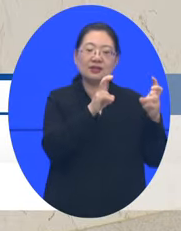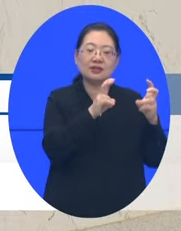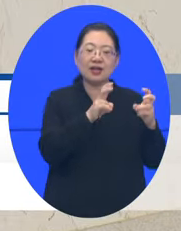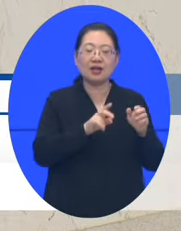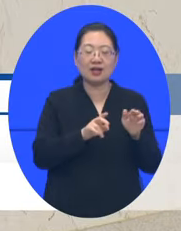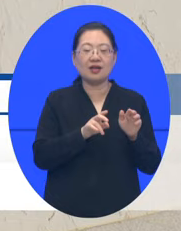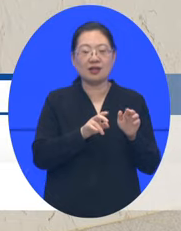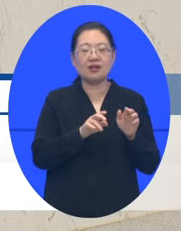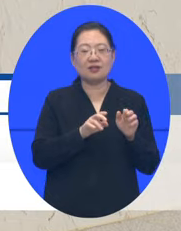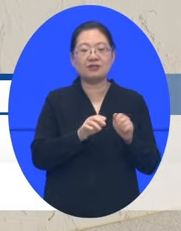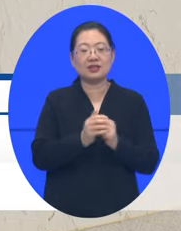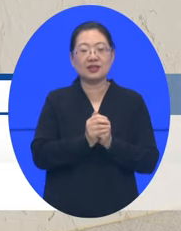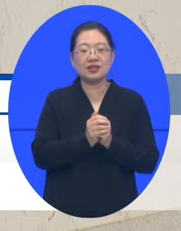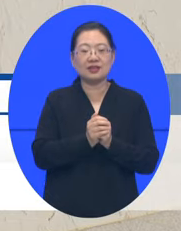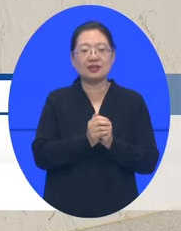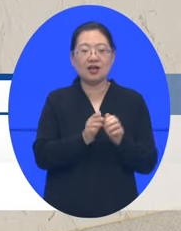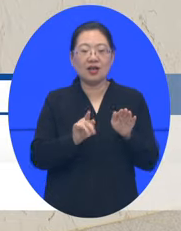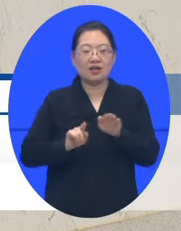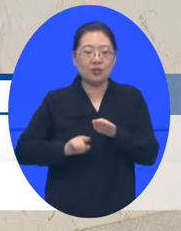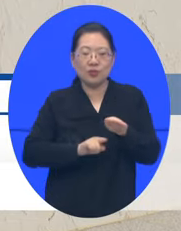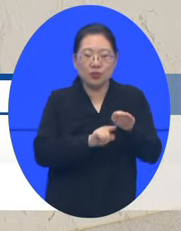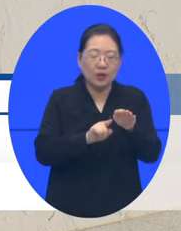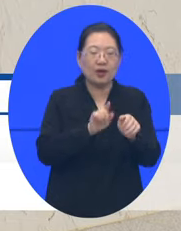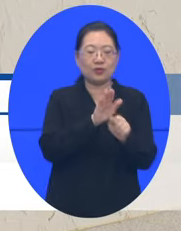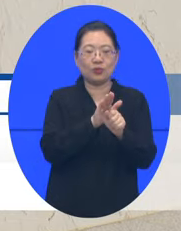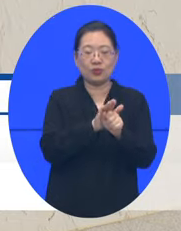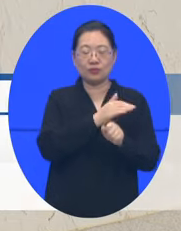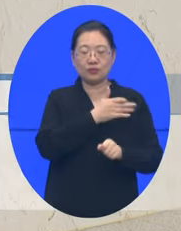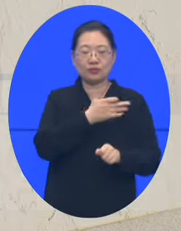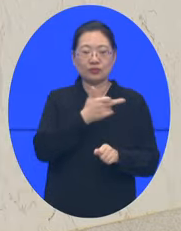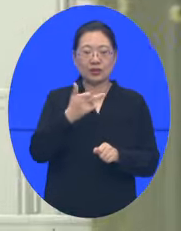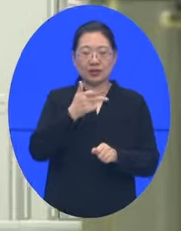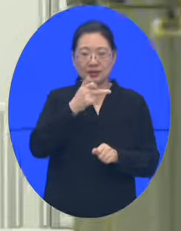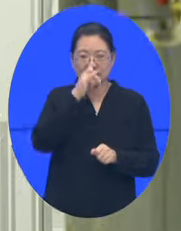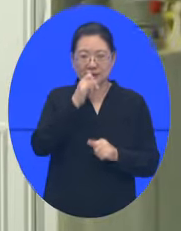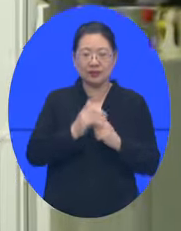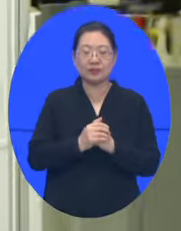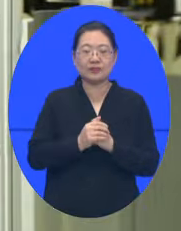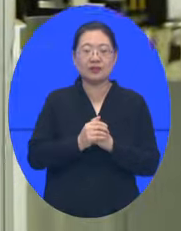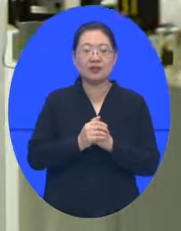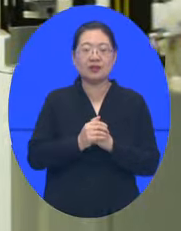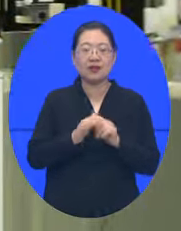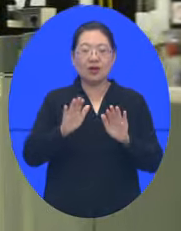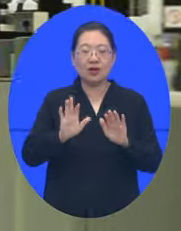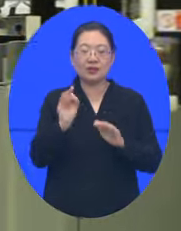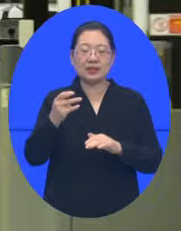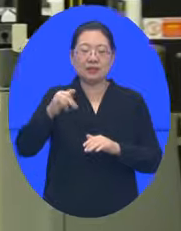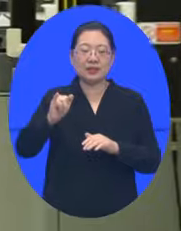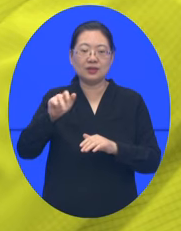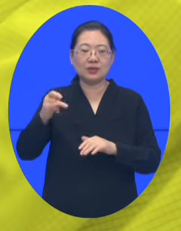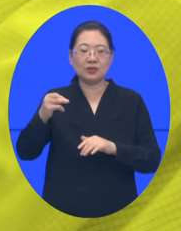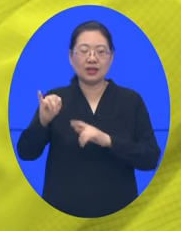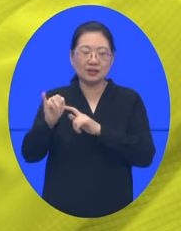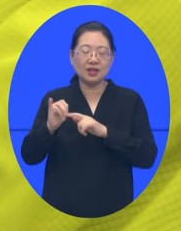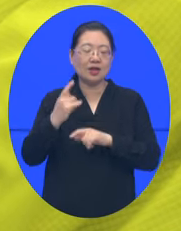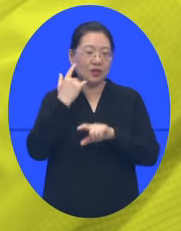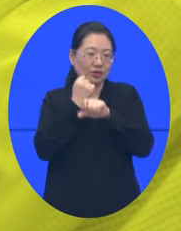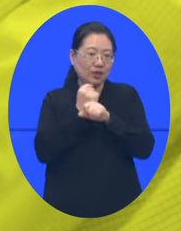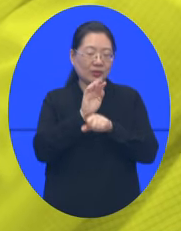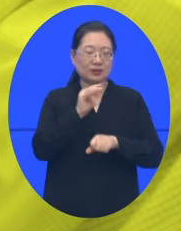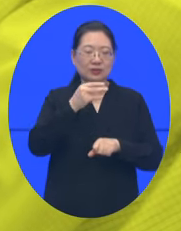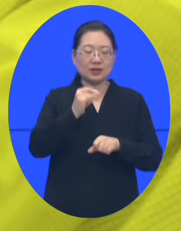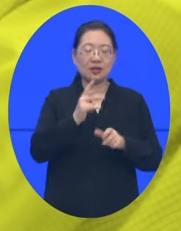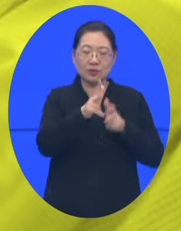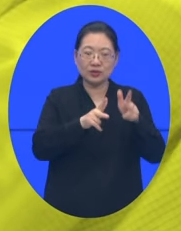그 후발주자가 따라오는데도 아마 큰 도움이 될 걸로 그렇습니다. 이번 R5 준공으로 인해 온세미 코리아는